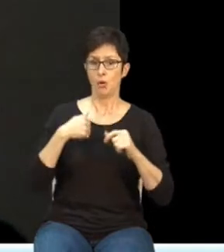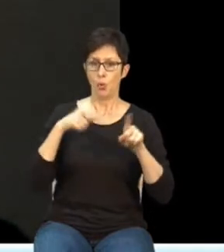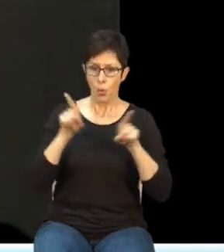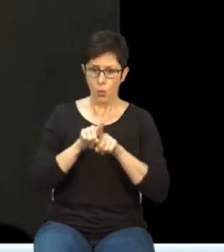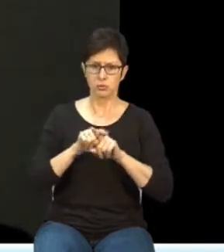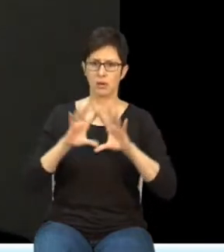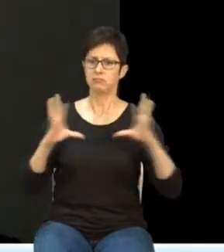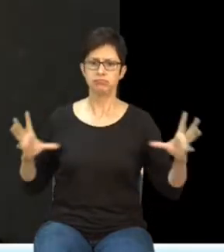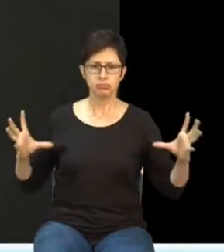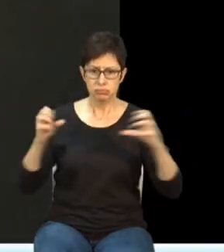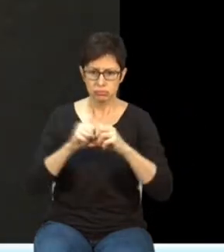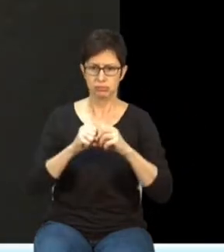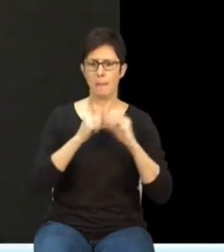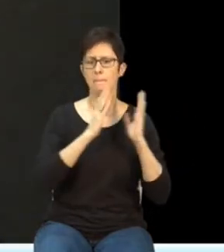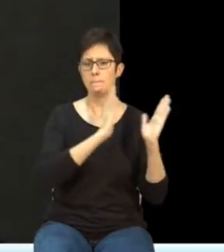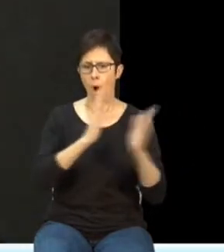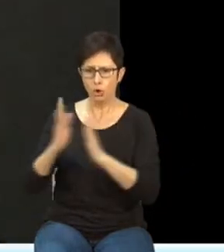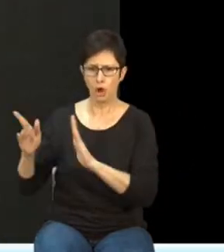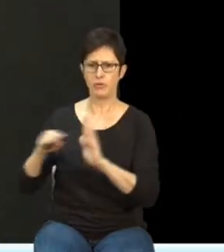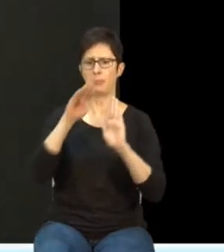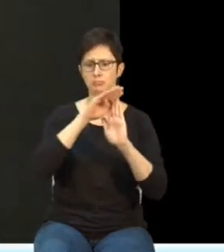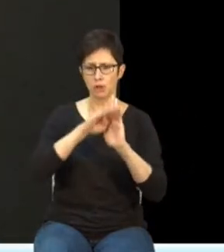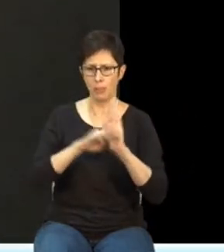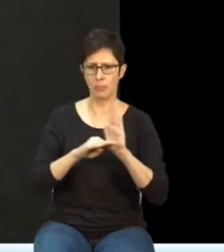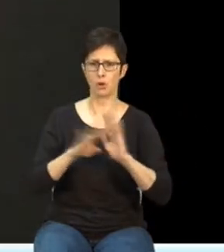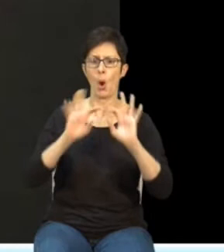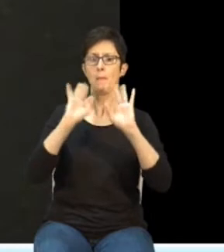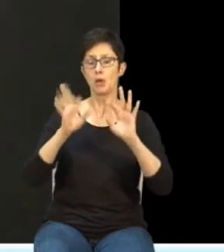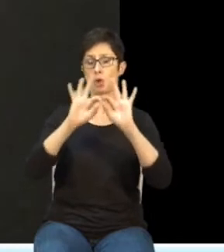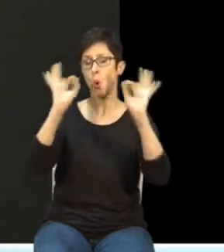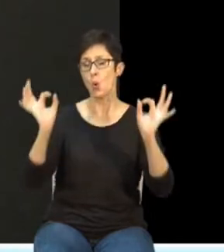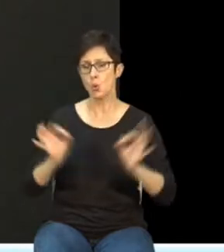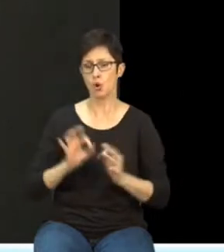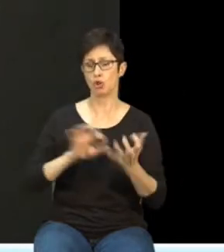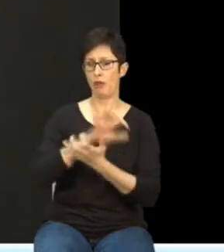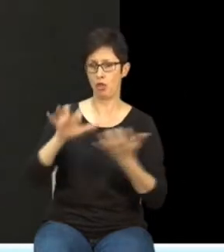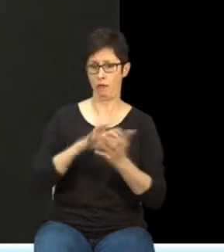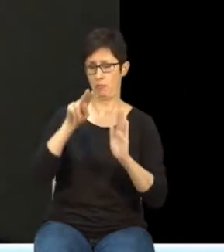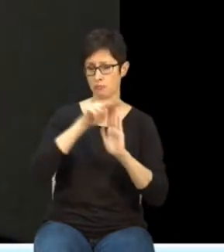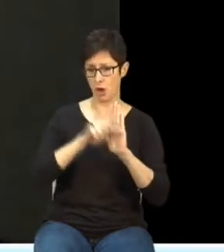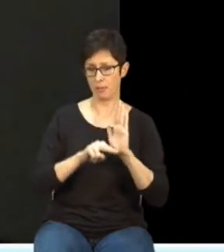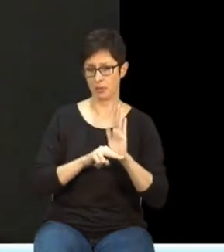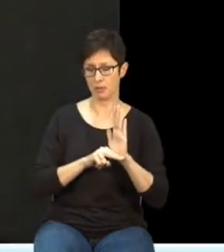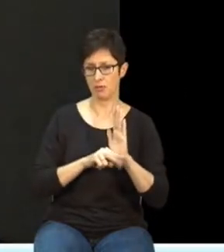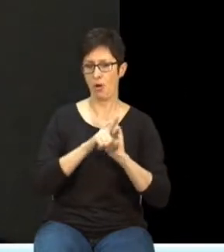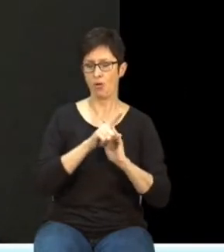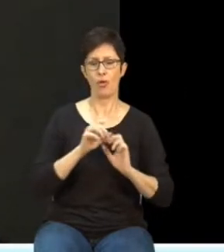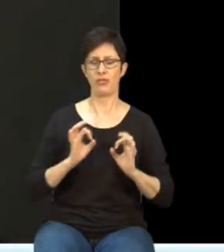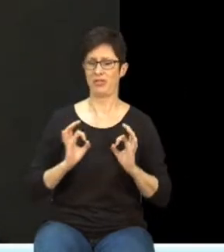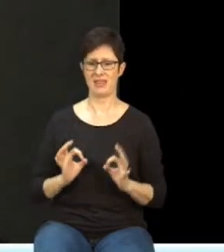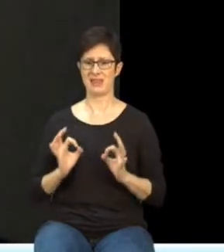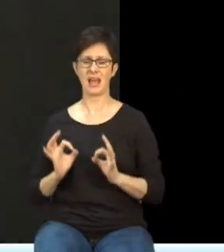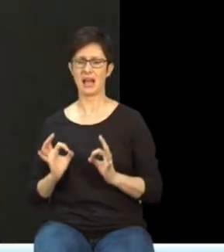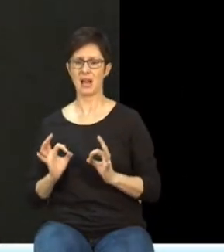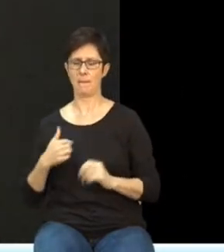przepisy wymyślimy jakiś ogólny ogólnoświatowy przepis i tak dalej i tak dalej w tej chwili w tej chwili